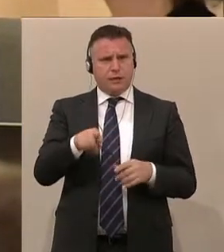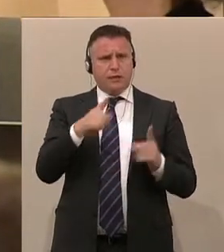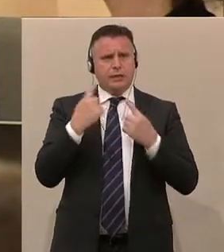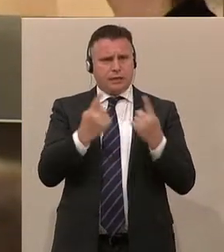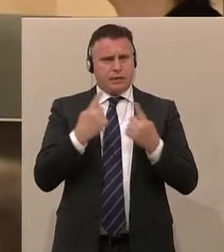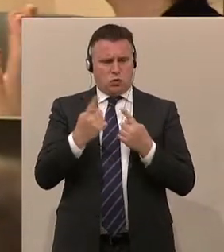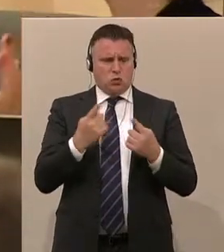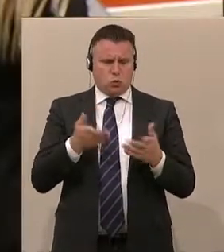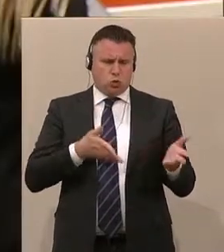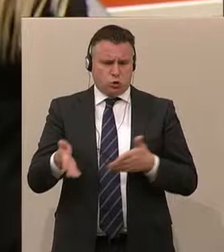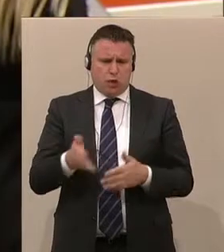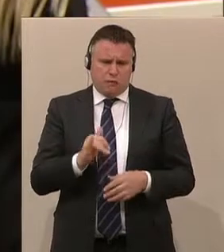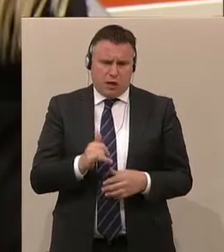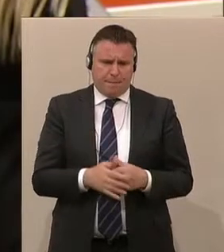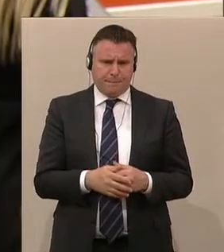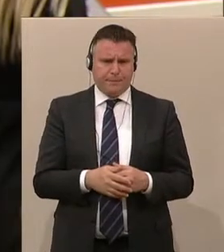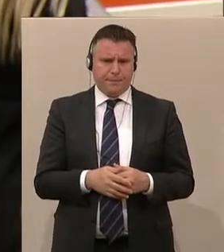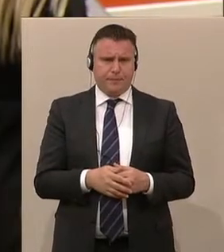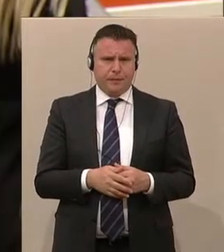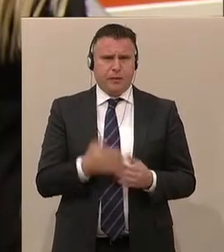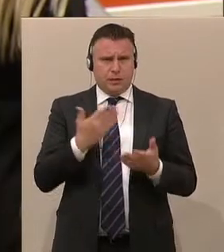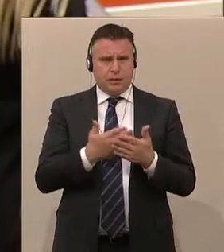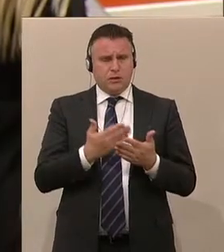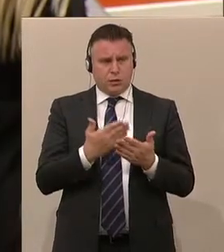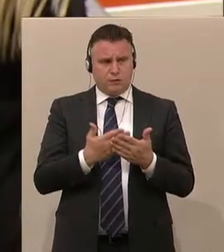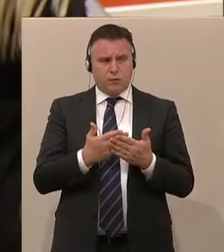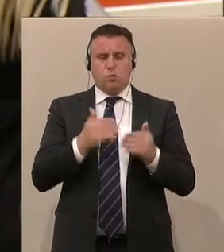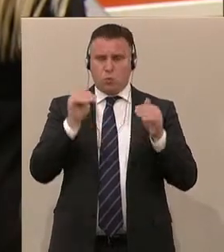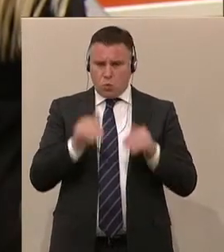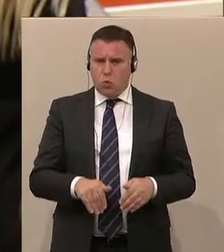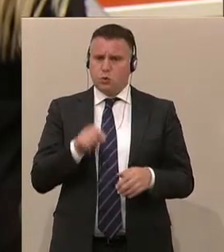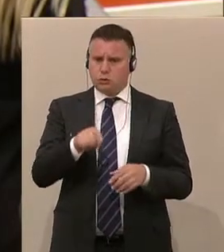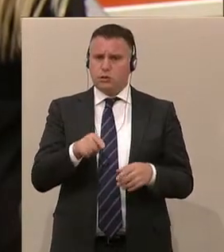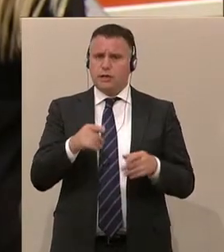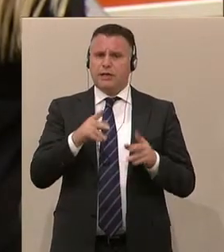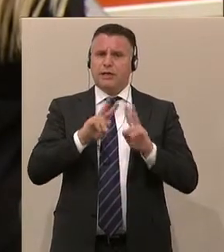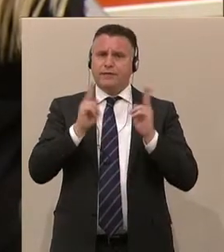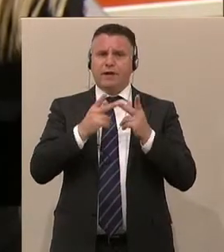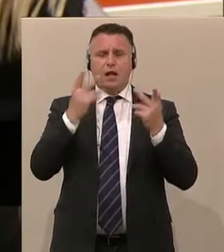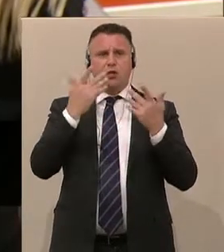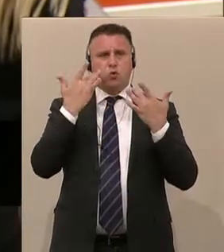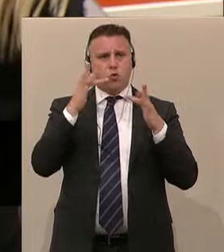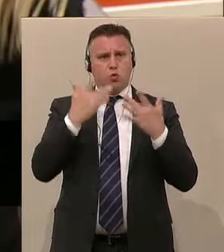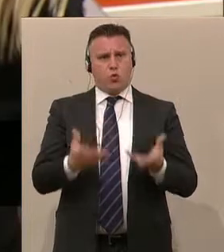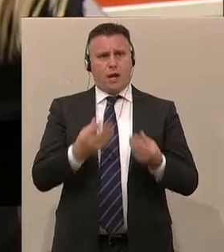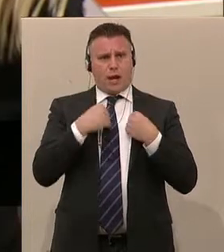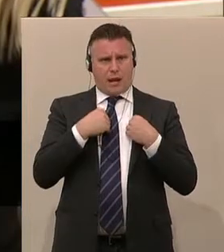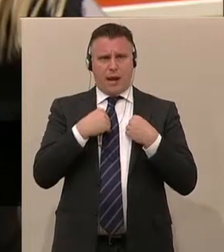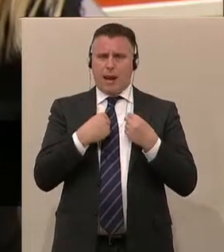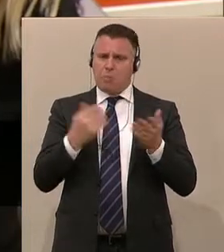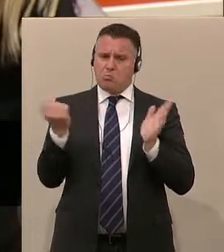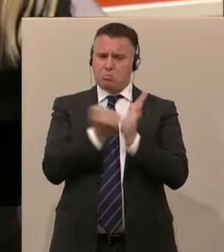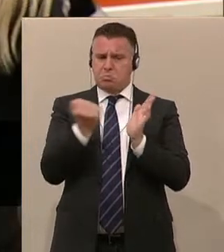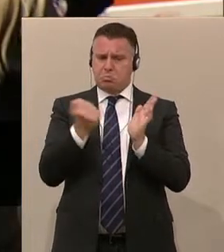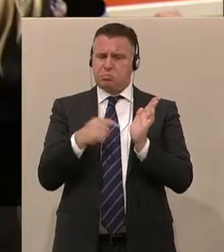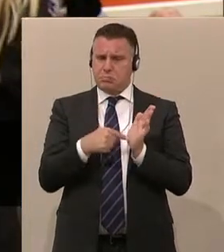diese leidige Situation betrifft. Auch ich bin der Meinung, dass es wert sein muss und möglich sein muss, dass Weltkulturerbe in Wien, das Prädikat